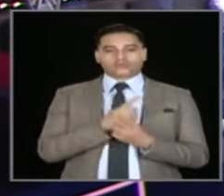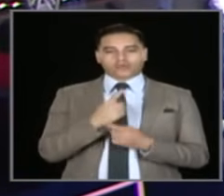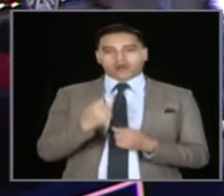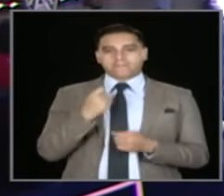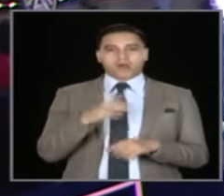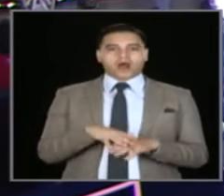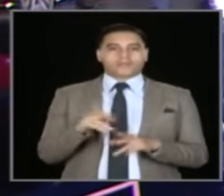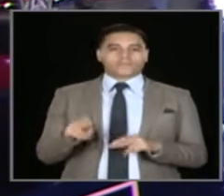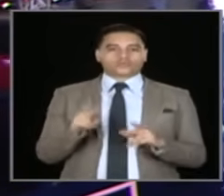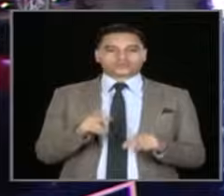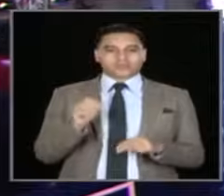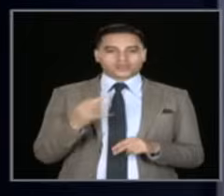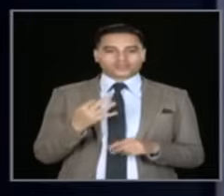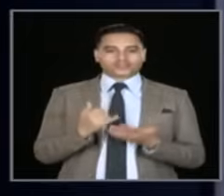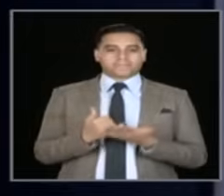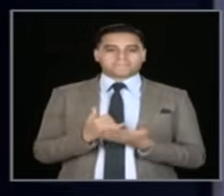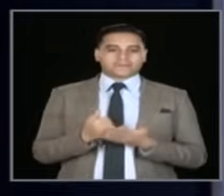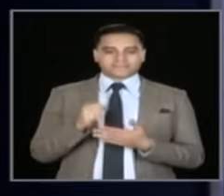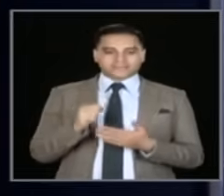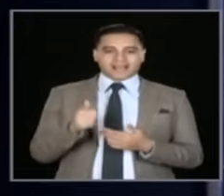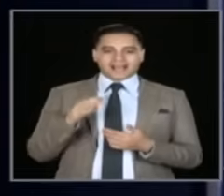الموسم الـ13 مدرسة إسنا.